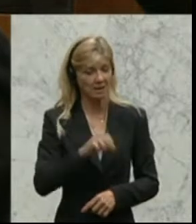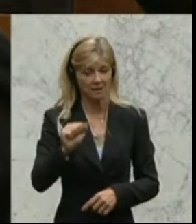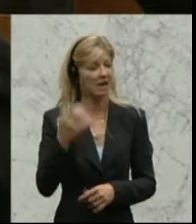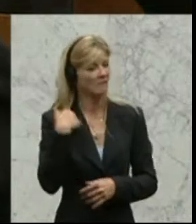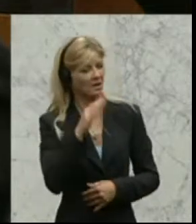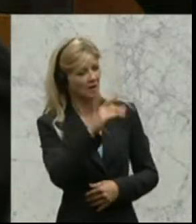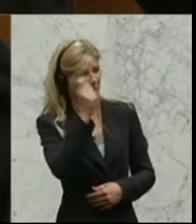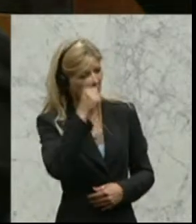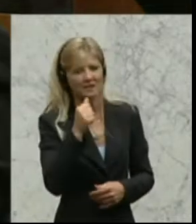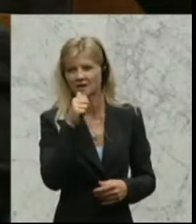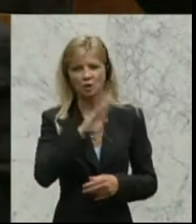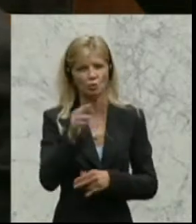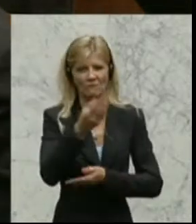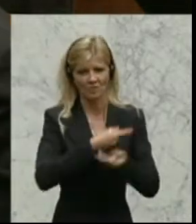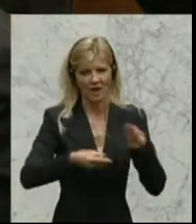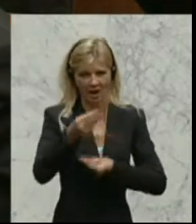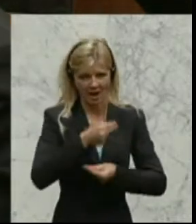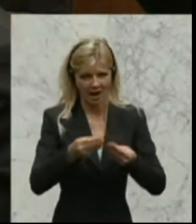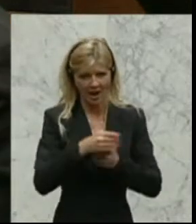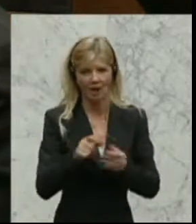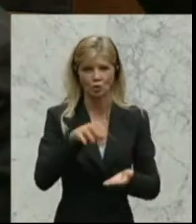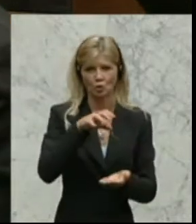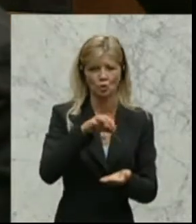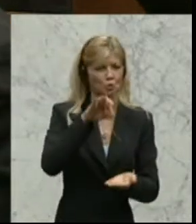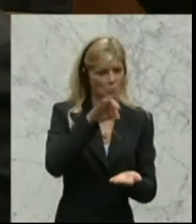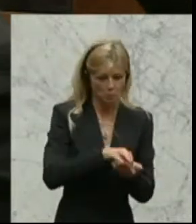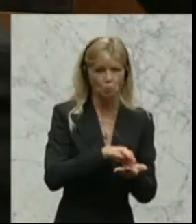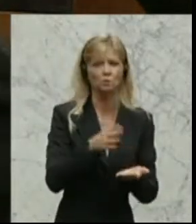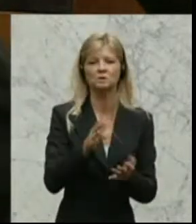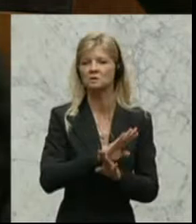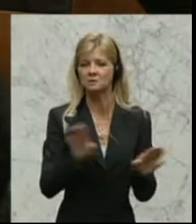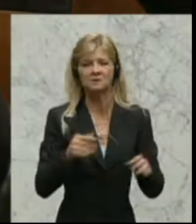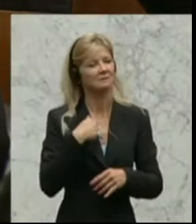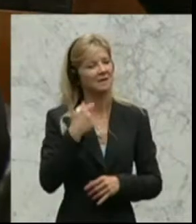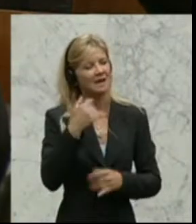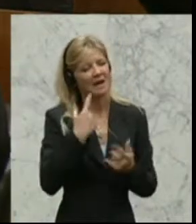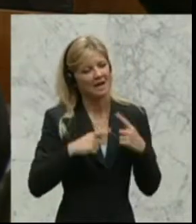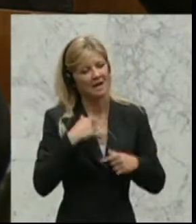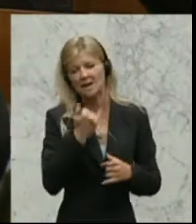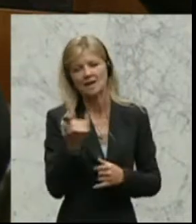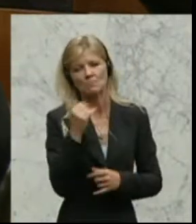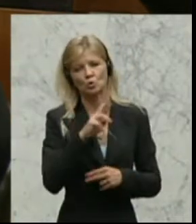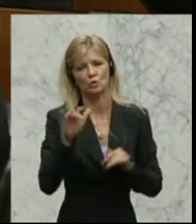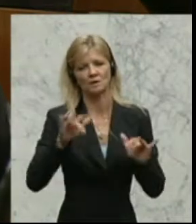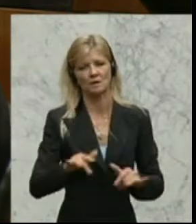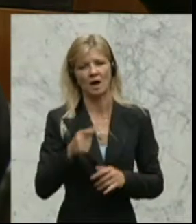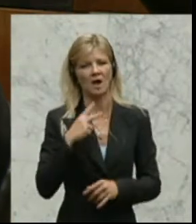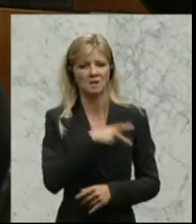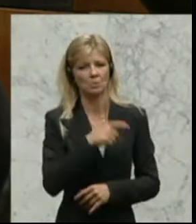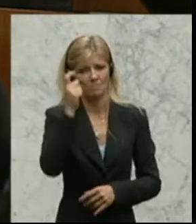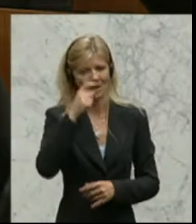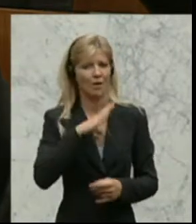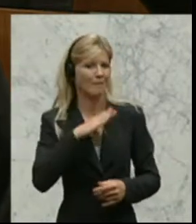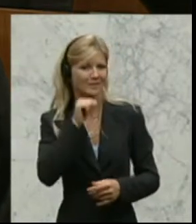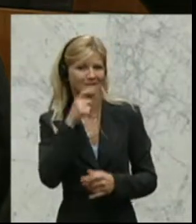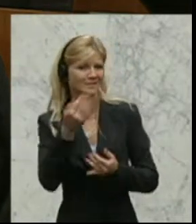immer nur als SPÖ-Meinung, aber nicht als Fraktionsstandpunkt in Verhandlungen, das ist sehr schade im Übrigen, sondern das sind faktenorientierte Belege. Und